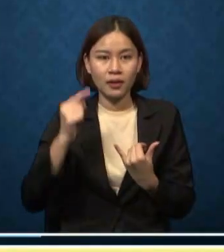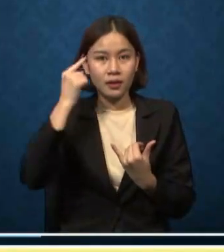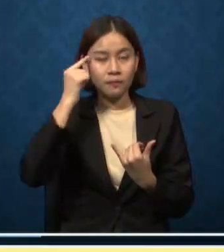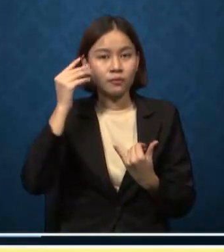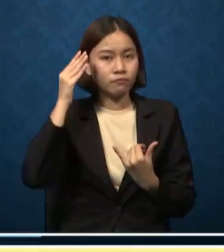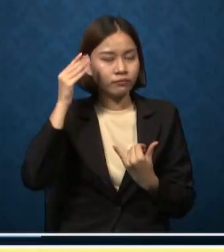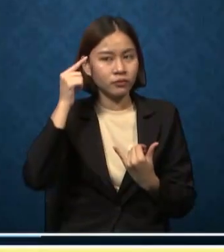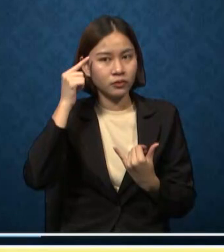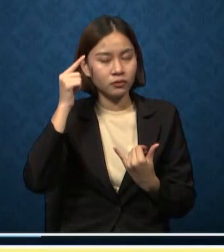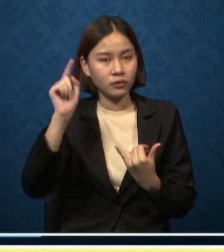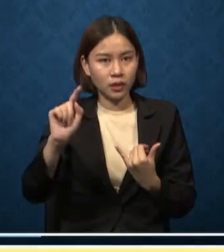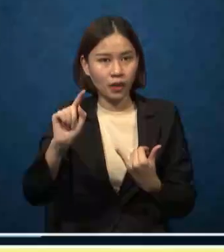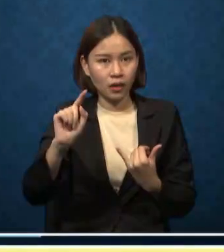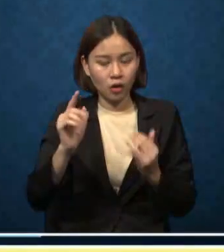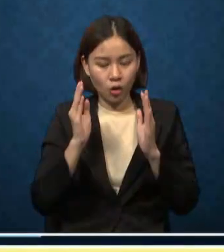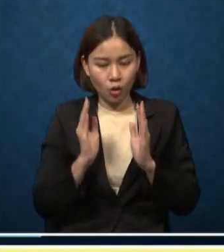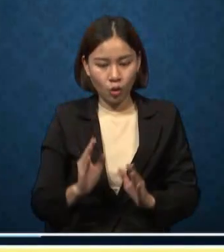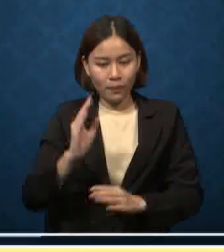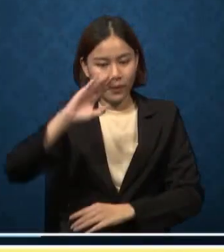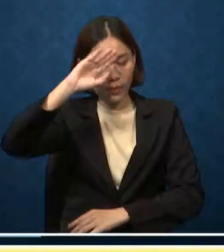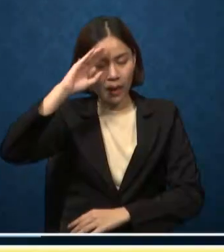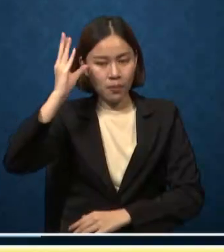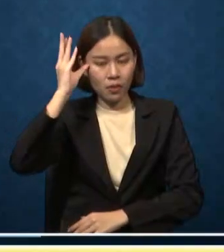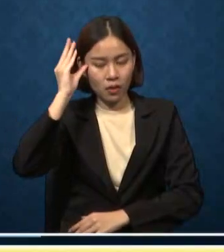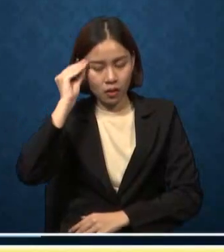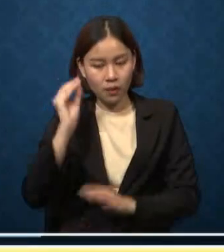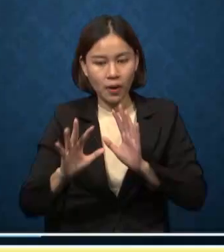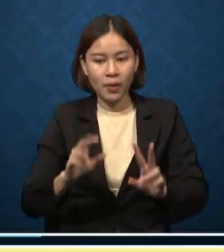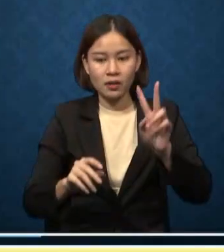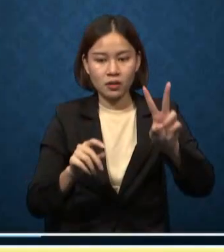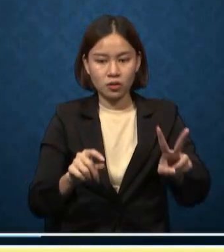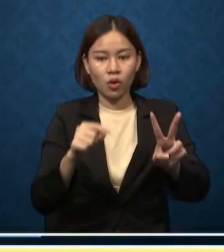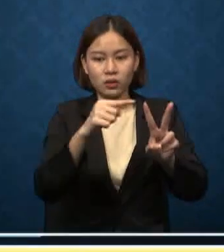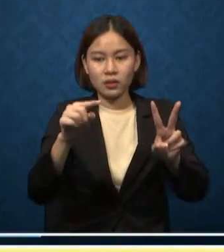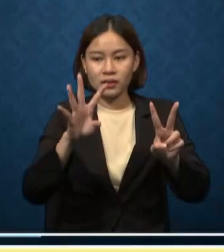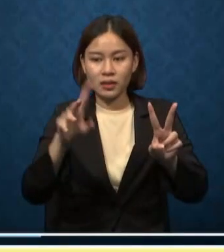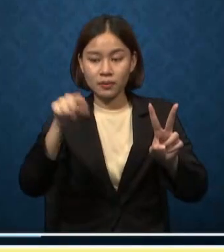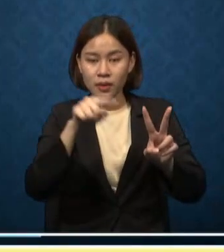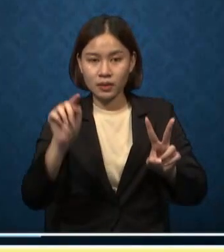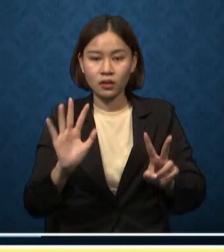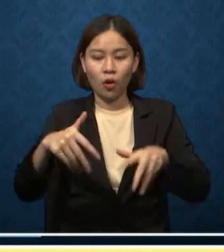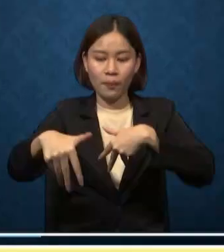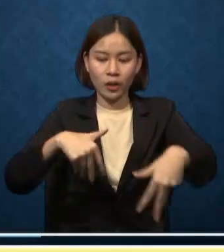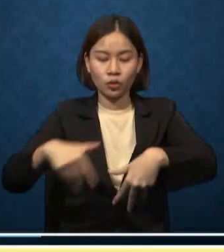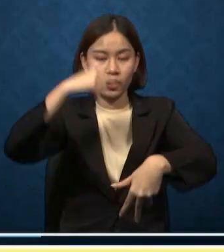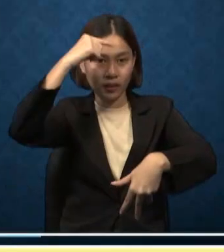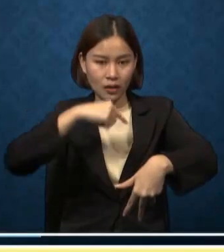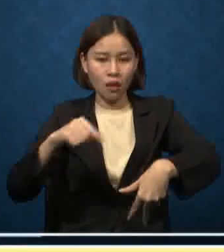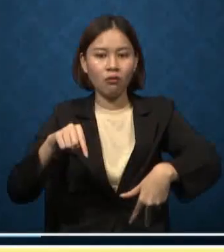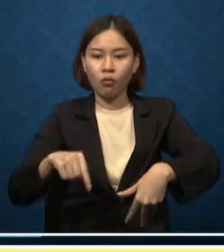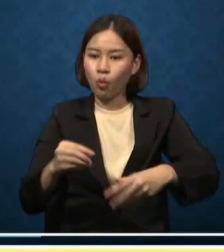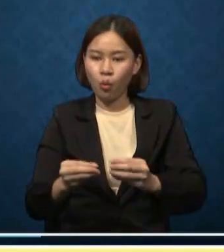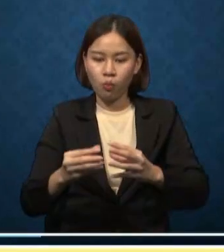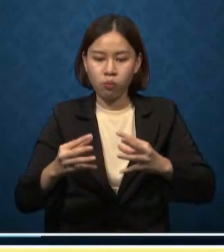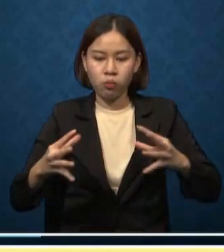ผู้ป่วยด้วยภาวะสมองเสื่อมประมาณร้อยละ 2-4 ของประชากรไทยซึ่งเป็นจำนวนมากขึ้นทุก